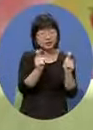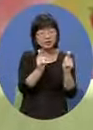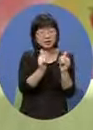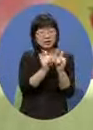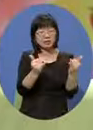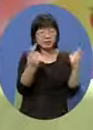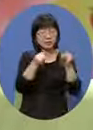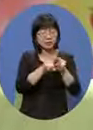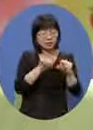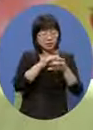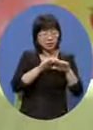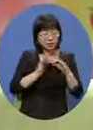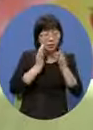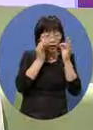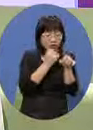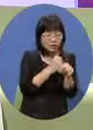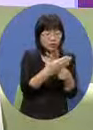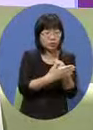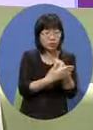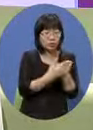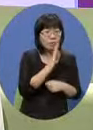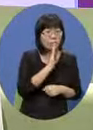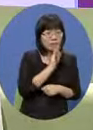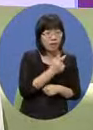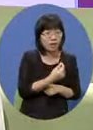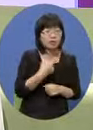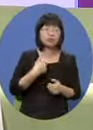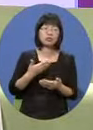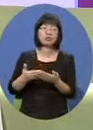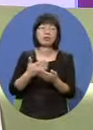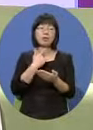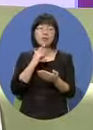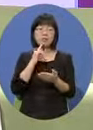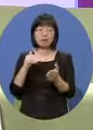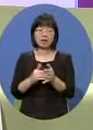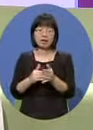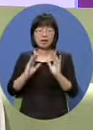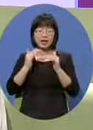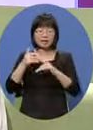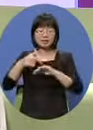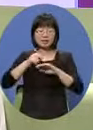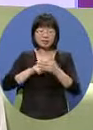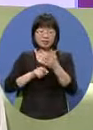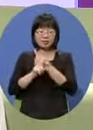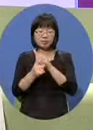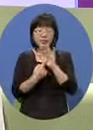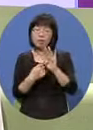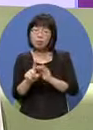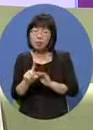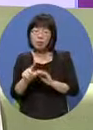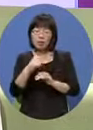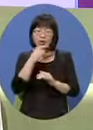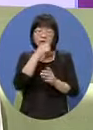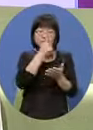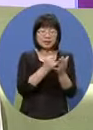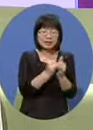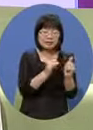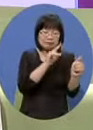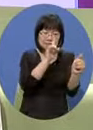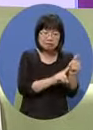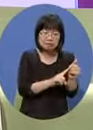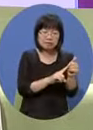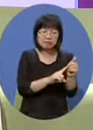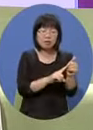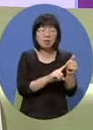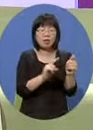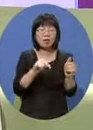아이한테 더 도움이 많이 되나요? 예, 그럼요. 저희가 그 그림도 그린 적이 있었는데 아이들은 어떤 심리까지 표현하냐면 그 가해자를 목매달아서 죽이는